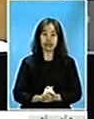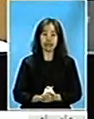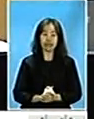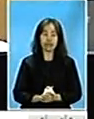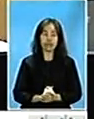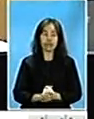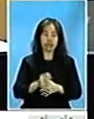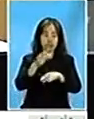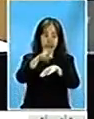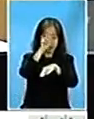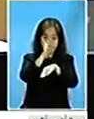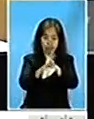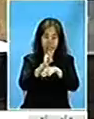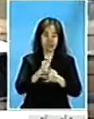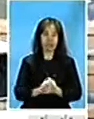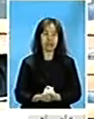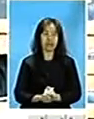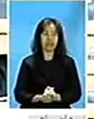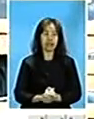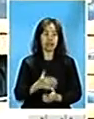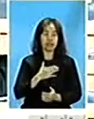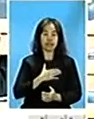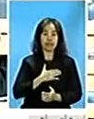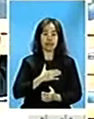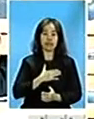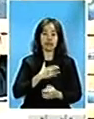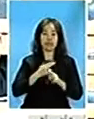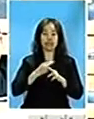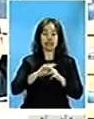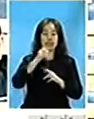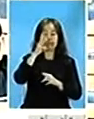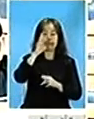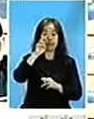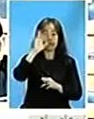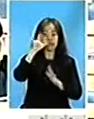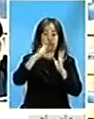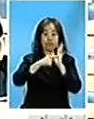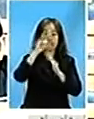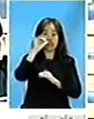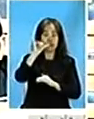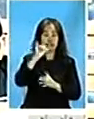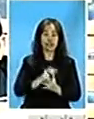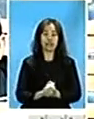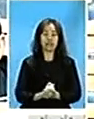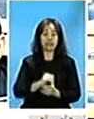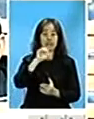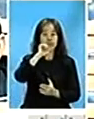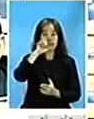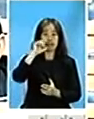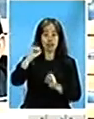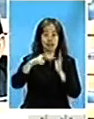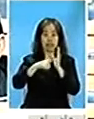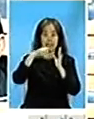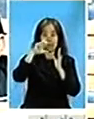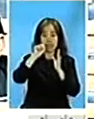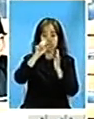ท่านประธานสภาที่เคารพกับผมวรชัยเหมะสมาชิกสภาผู้แทนราษฎรสมุทรปราการ